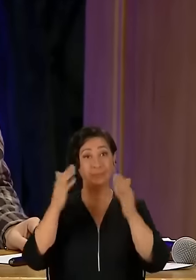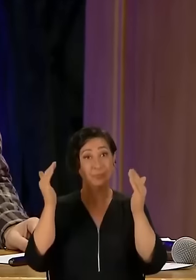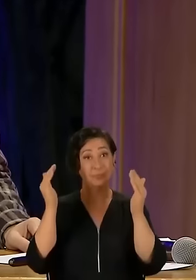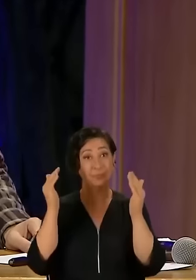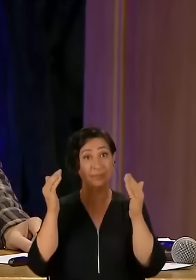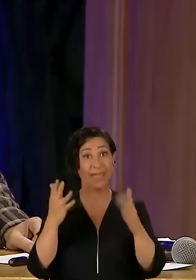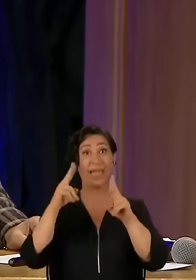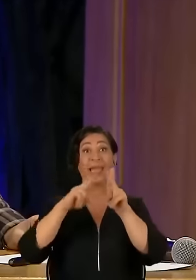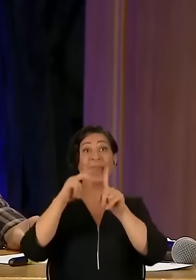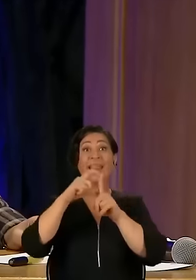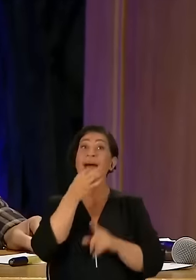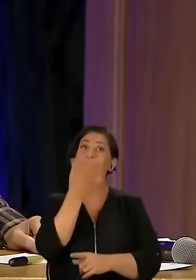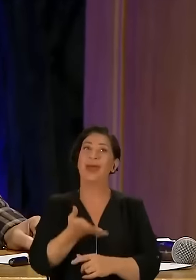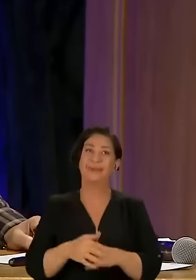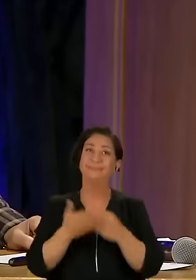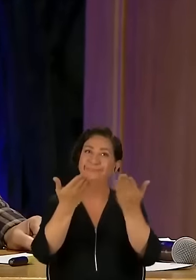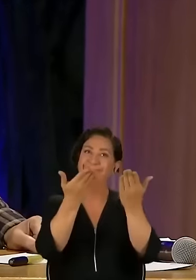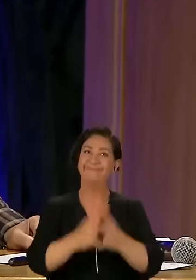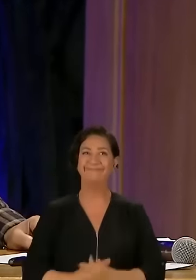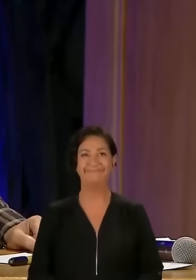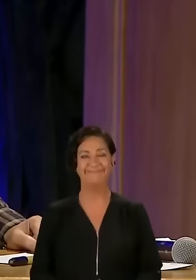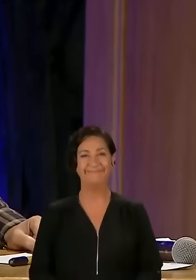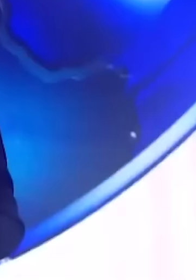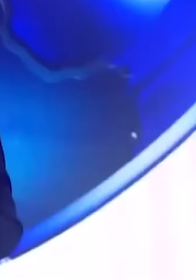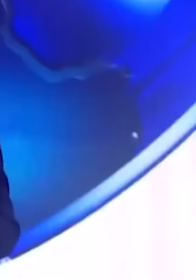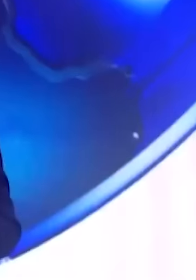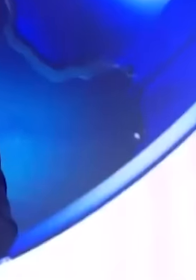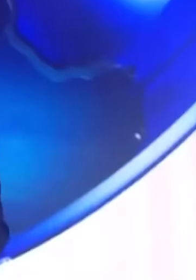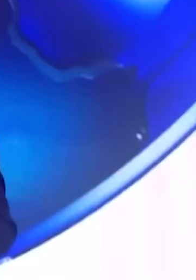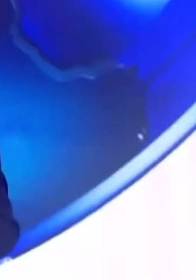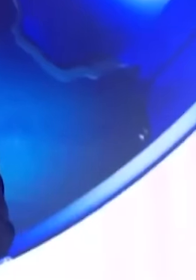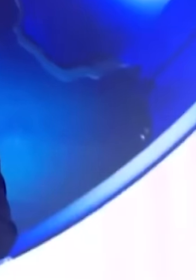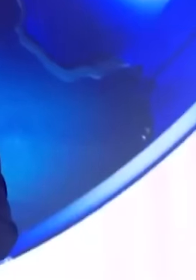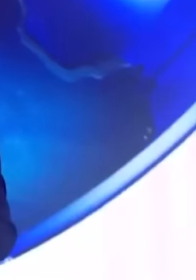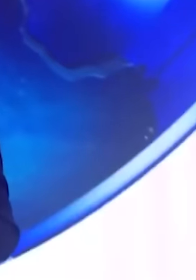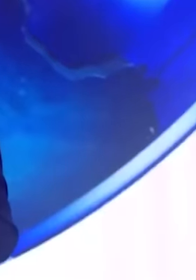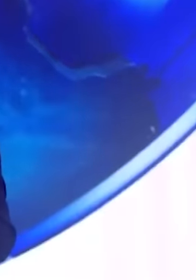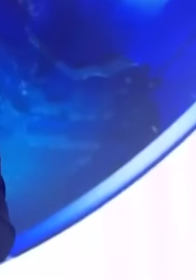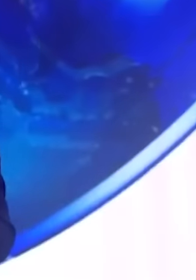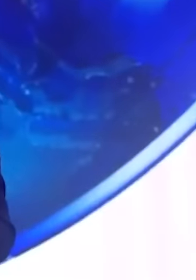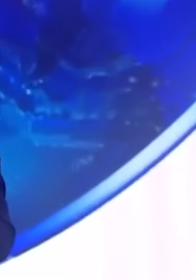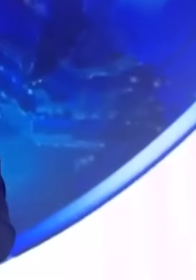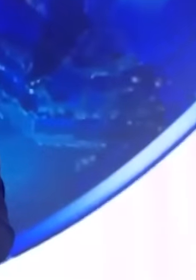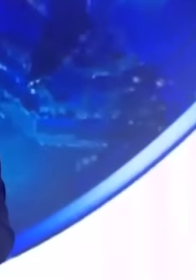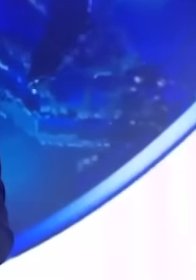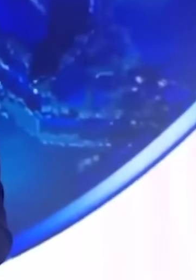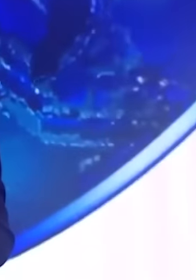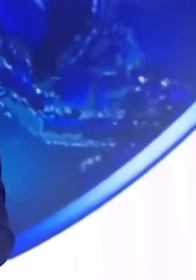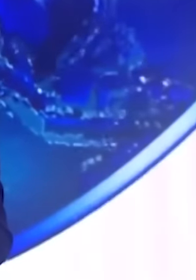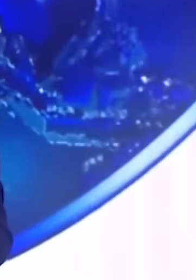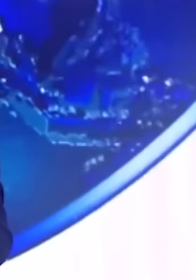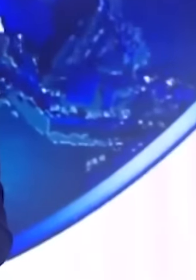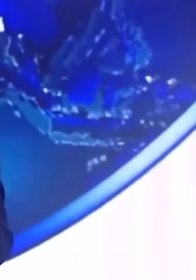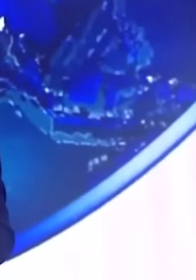Geldik Kanal D Haber'e. Buyursunlar. Binali Yıldırım dün akşam TV 100 kanalında Okan Bayülgen'in